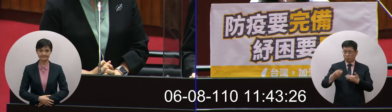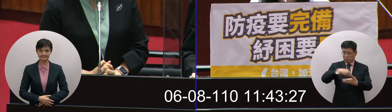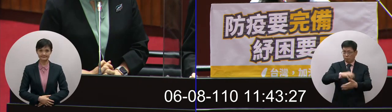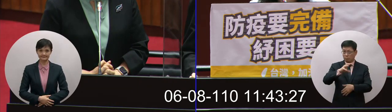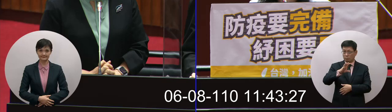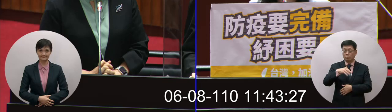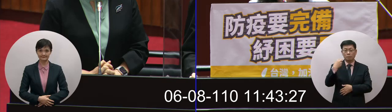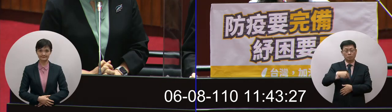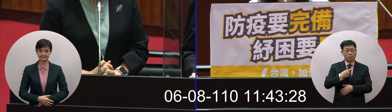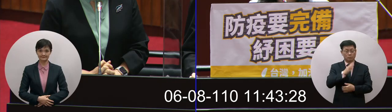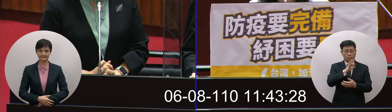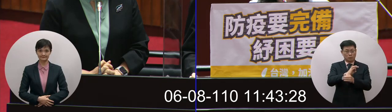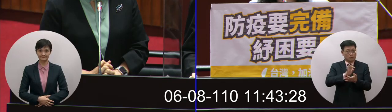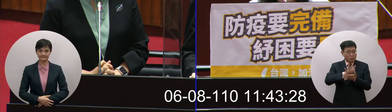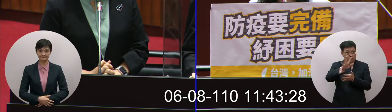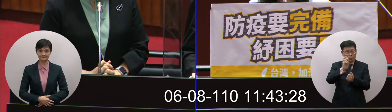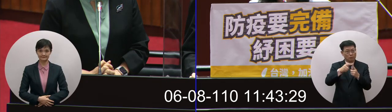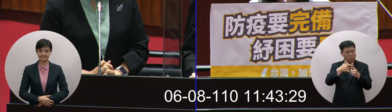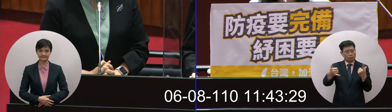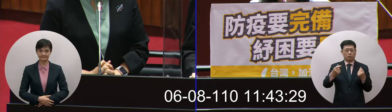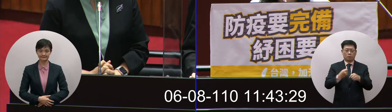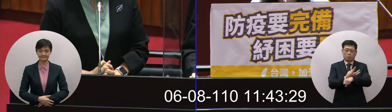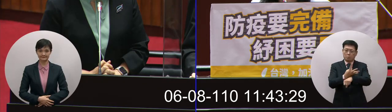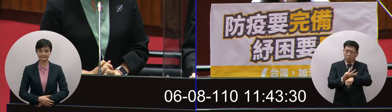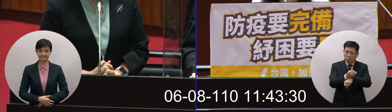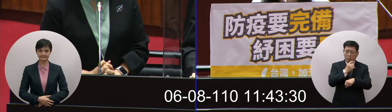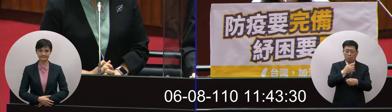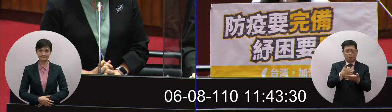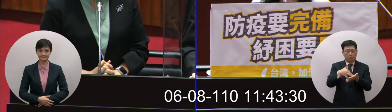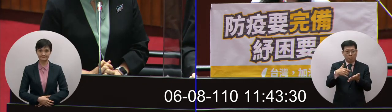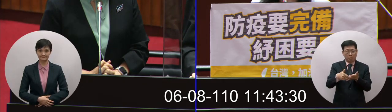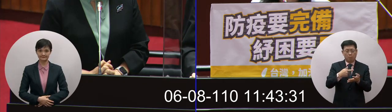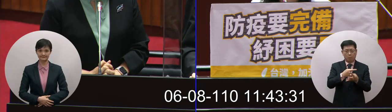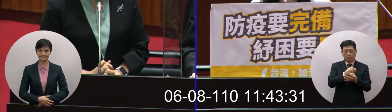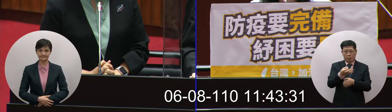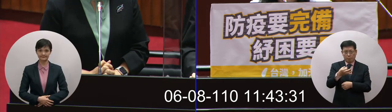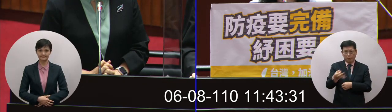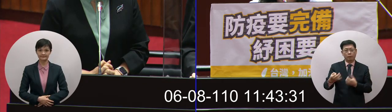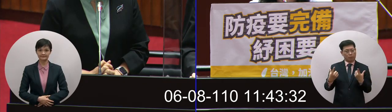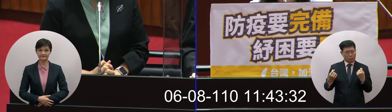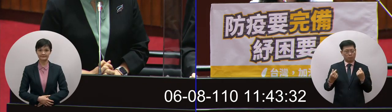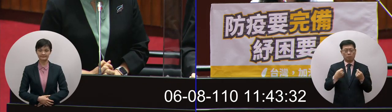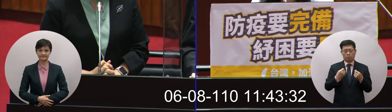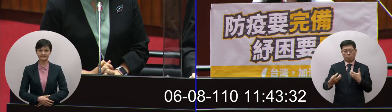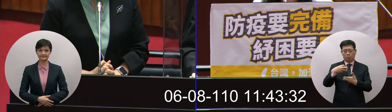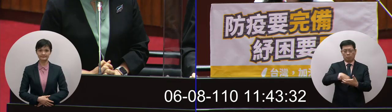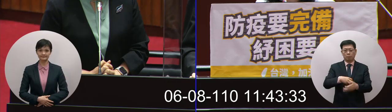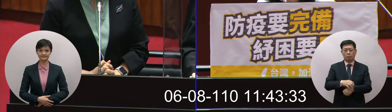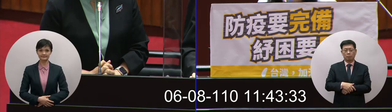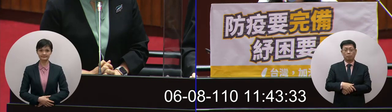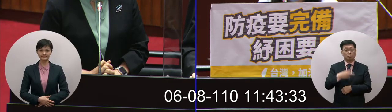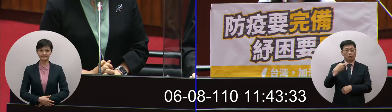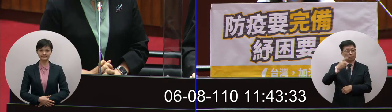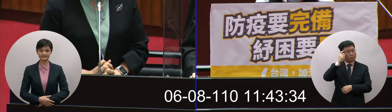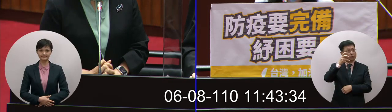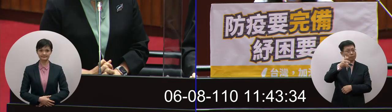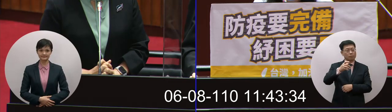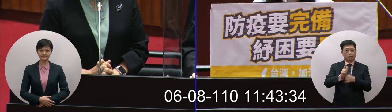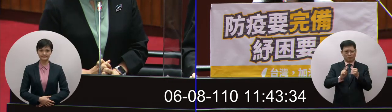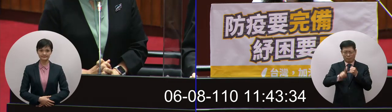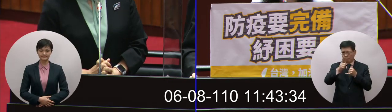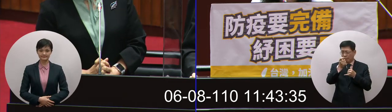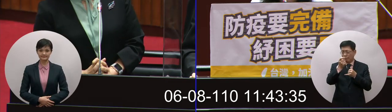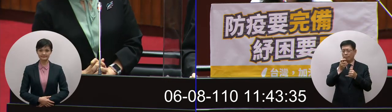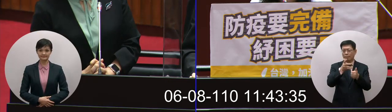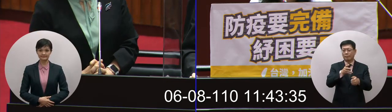进去。那一样的课后照顾员也是部分薪资的部分，终点人员的部分也应该要一并来做纳入。那接下来想请教，不好意思，最后一点点